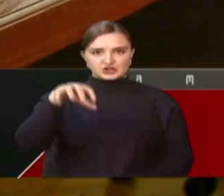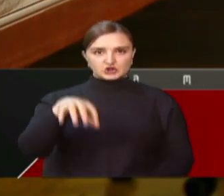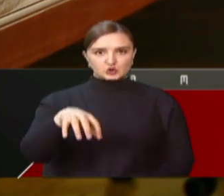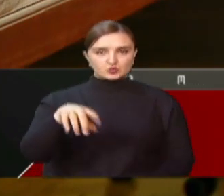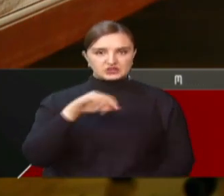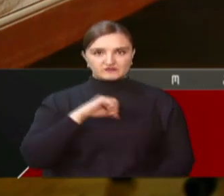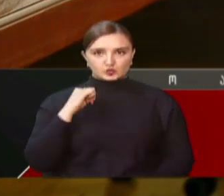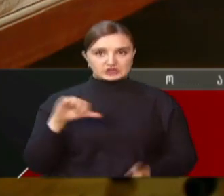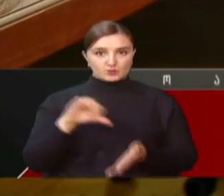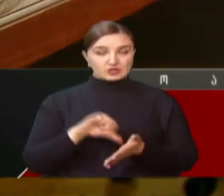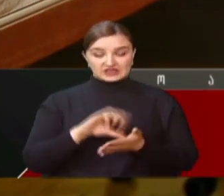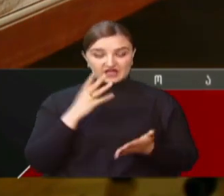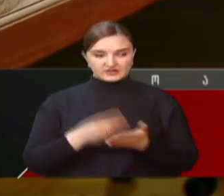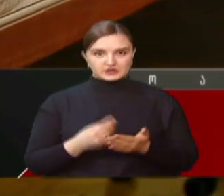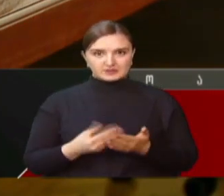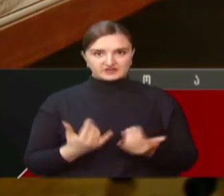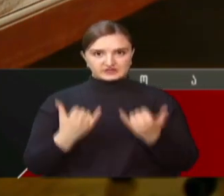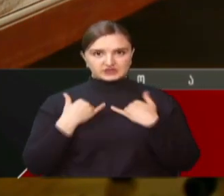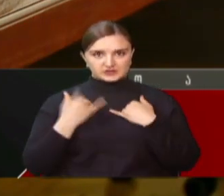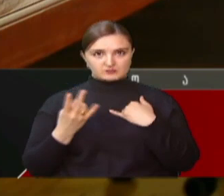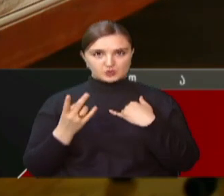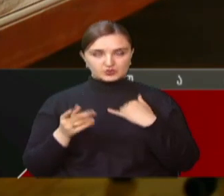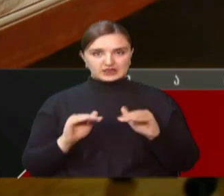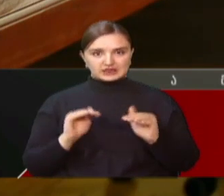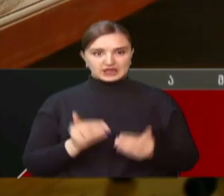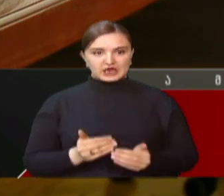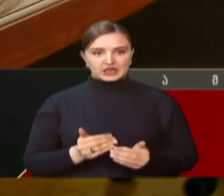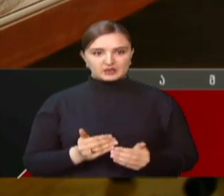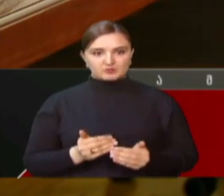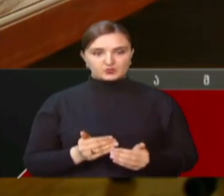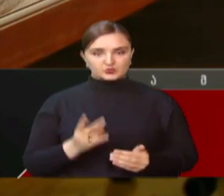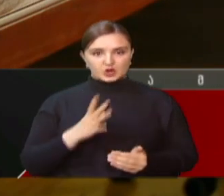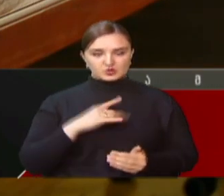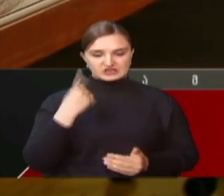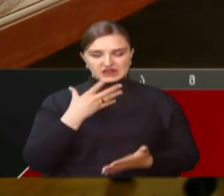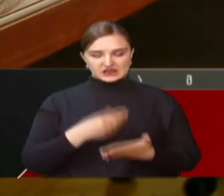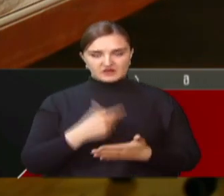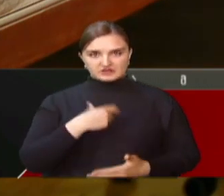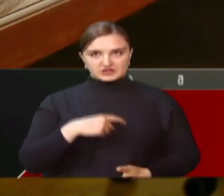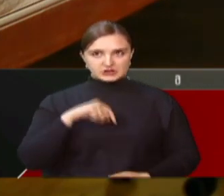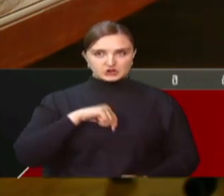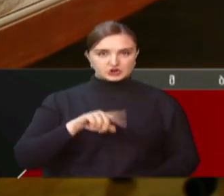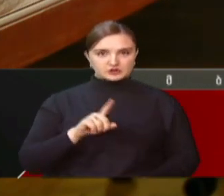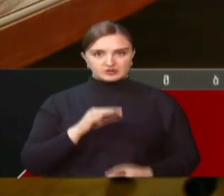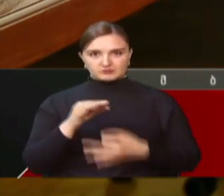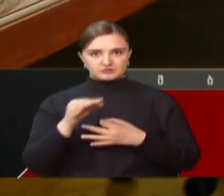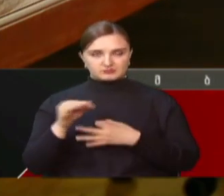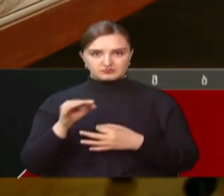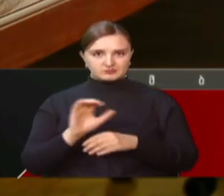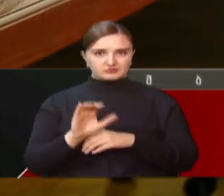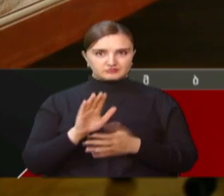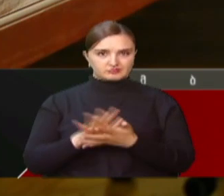ის წარმოადგენს. შესაბამისად, ნაკლები უნდა იყოს სუბიექტური მიდგომები და უნდა დაძლიოს მან სუბიექტური